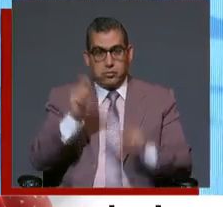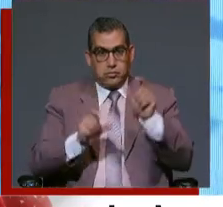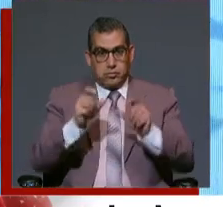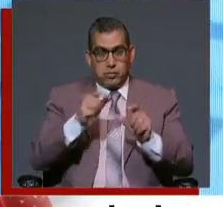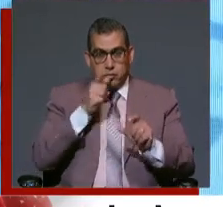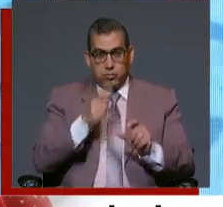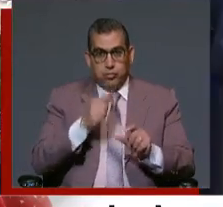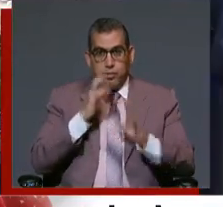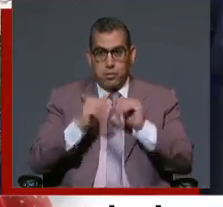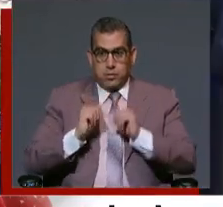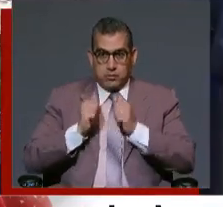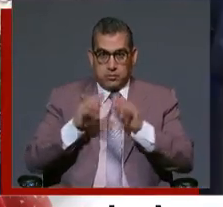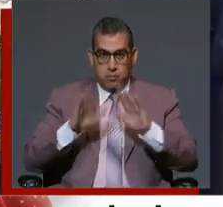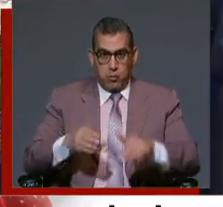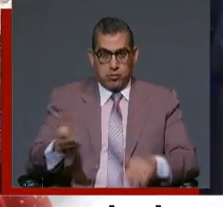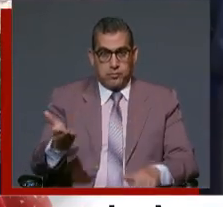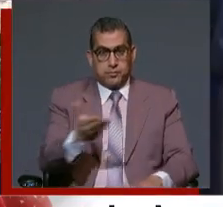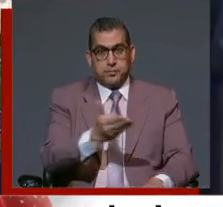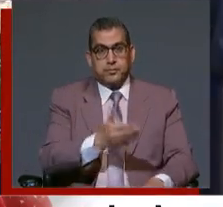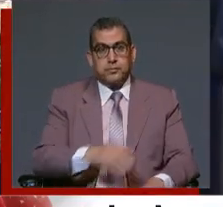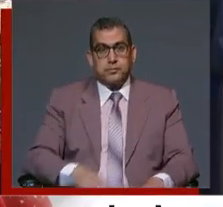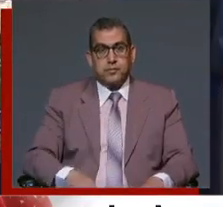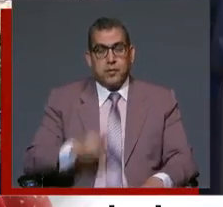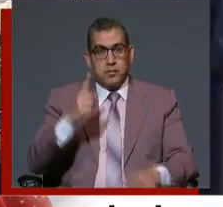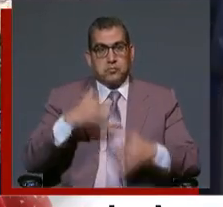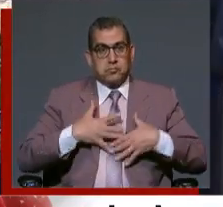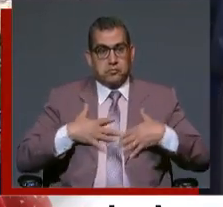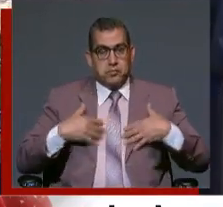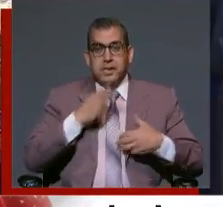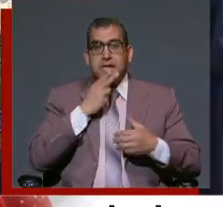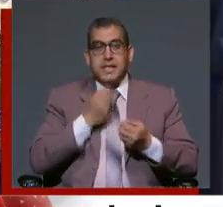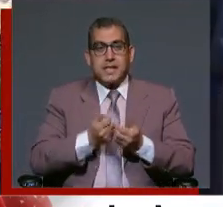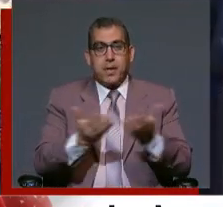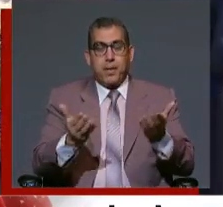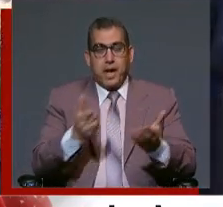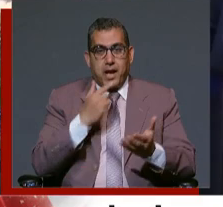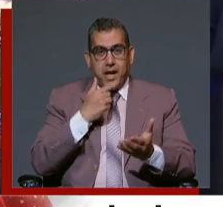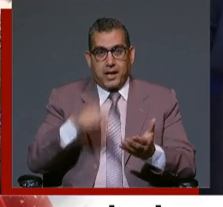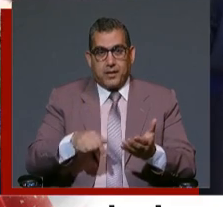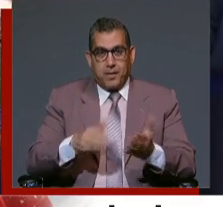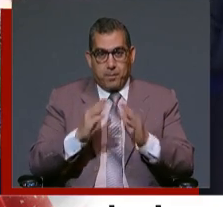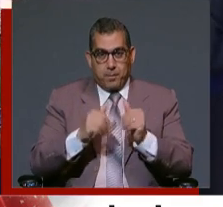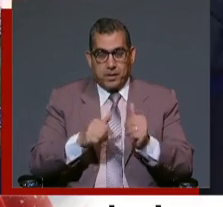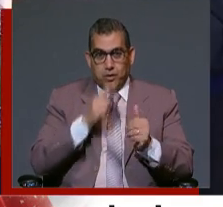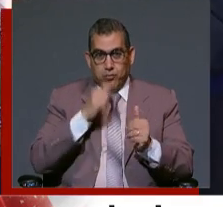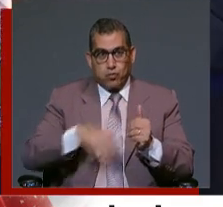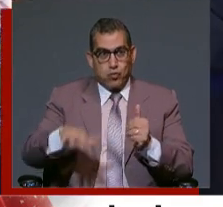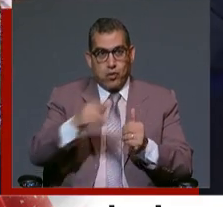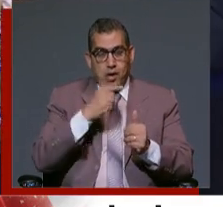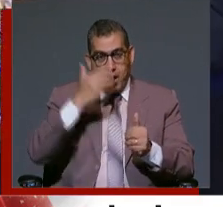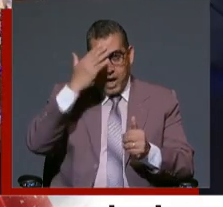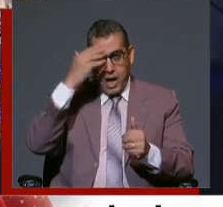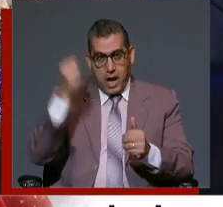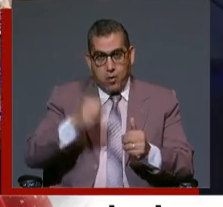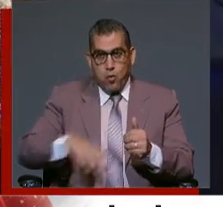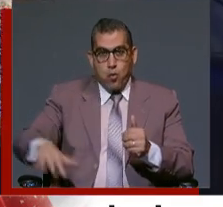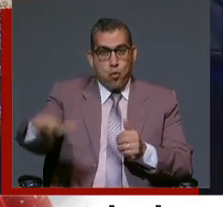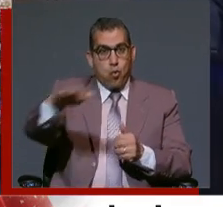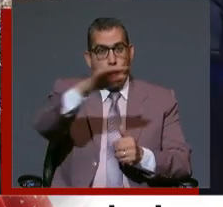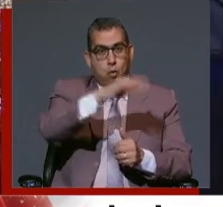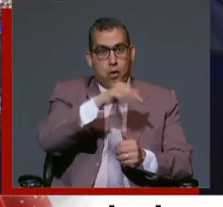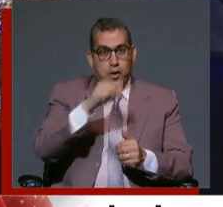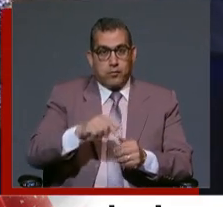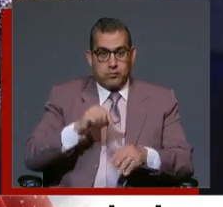ضيوف مصر الكرام، أسعد الله صباحكم بكل الخير وأهلاً بحضراتكم جميعاً في